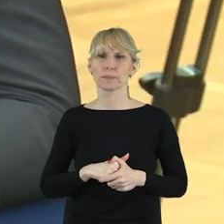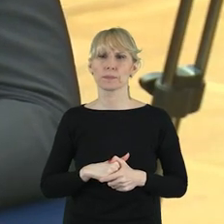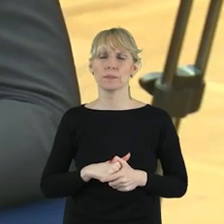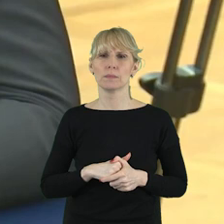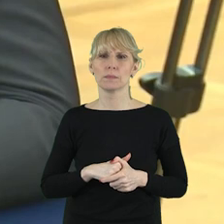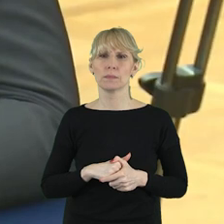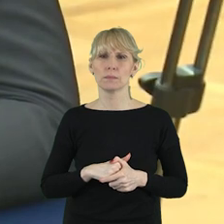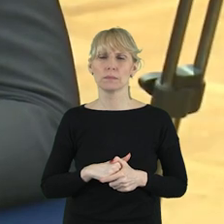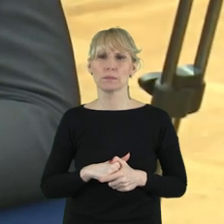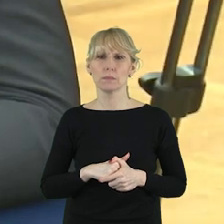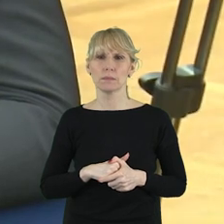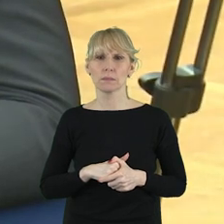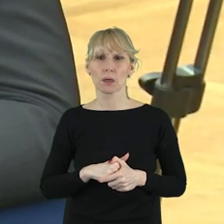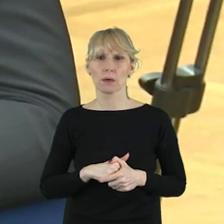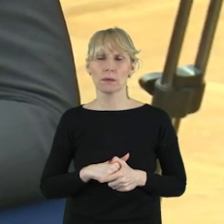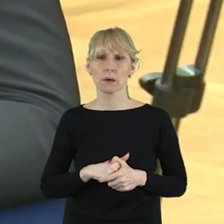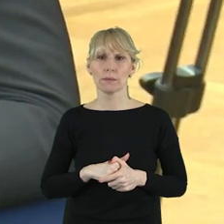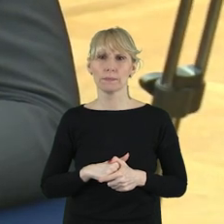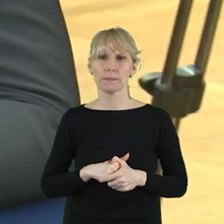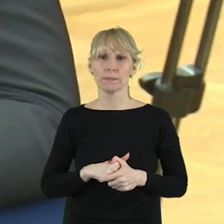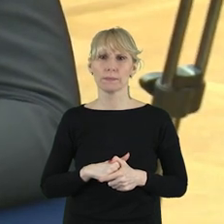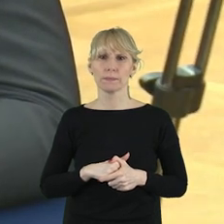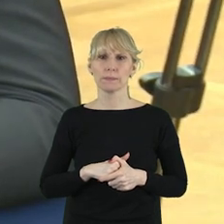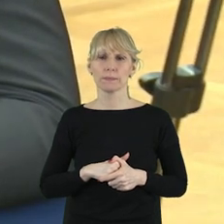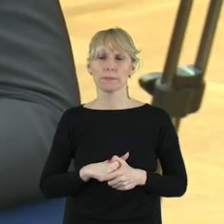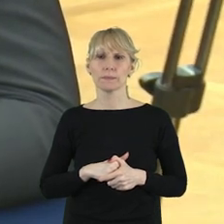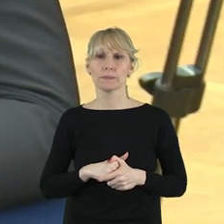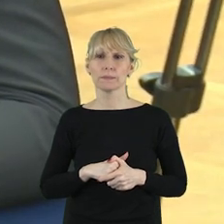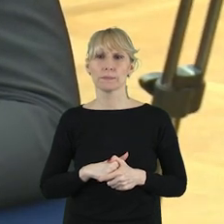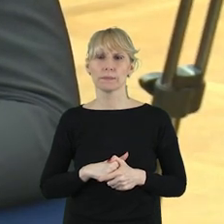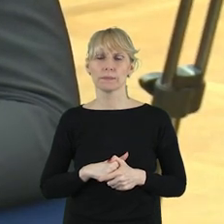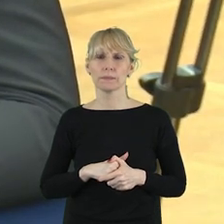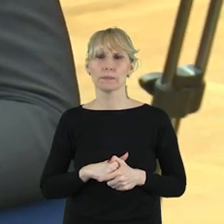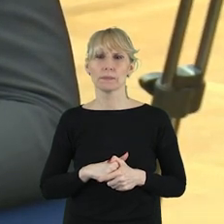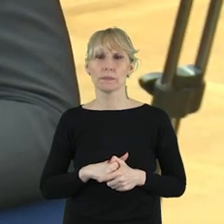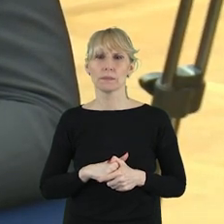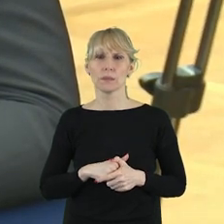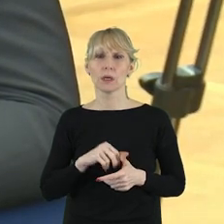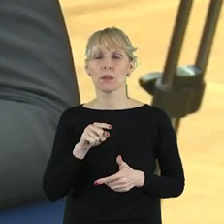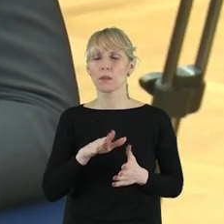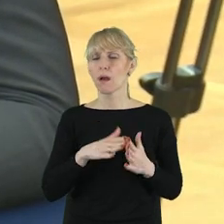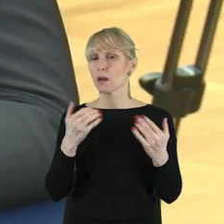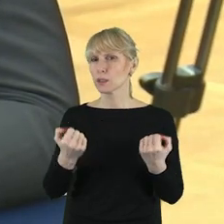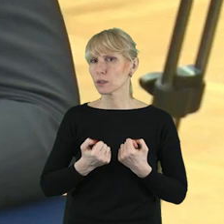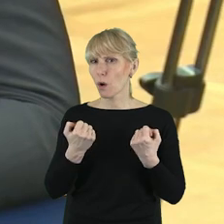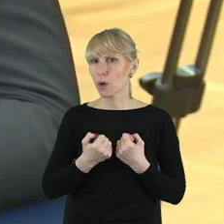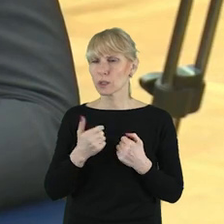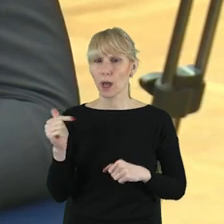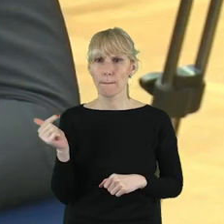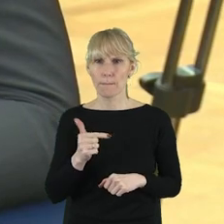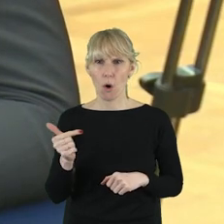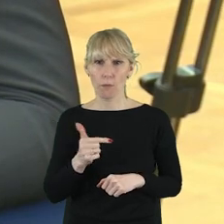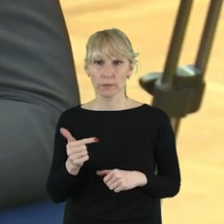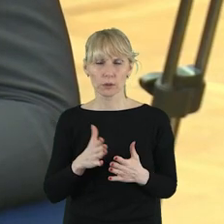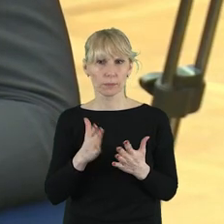pytań. Te działania powinny być jasnym i precyzyjnym komunikatem